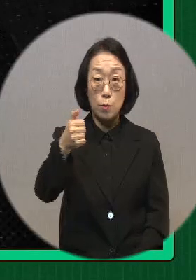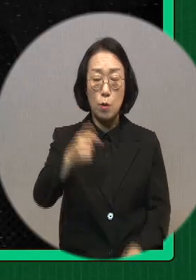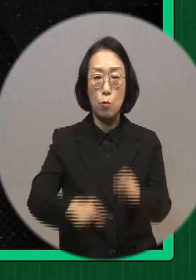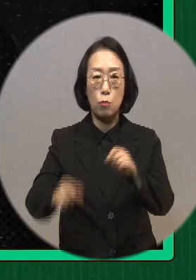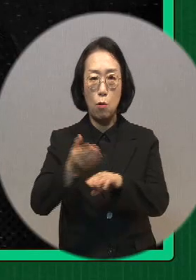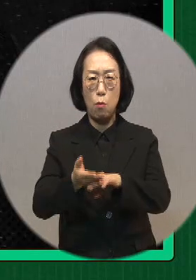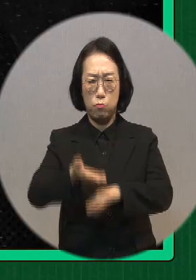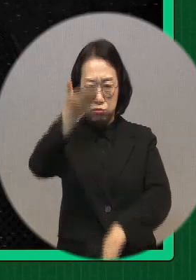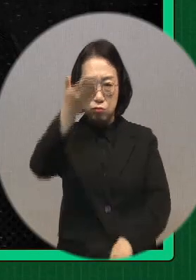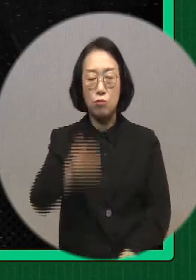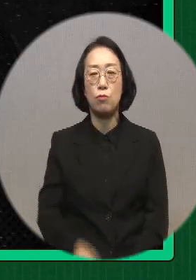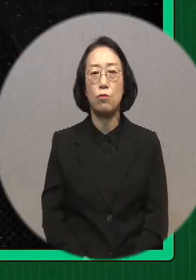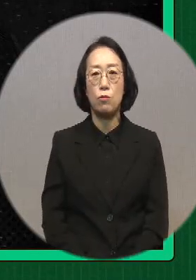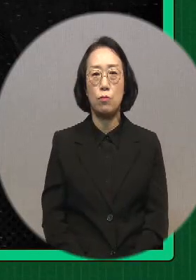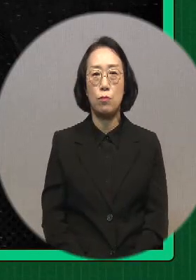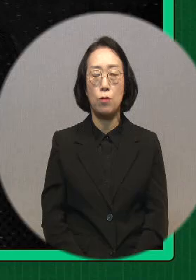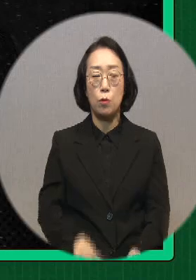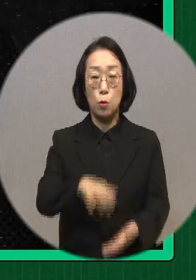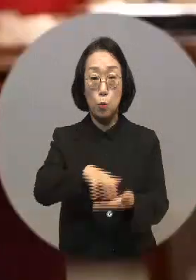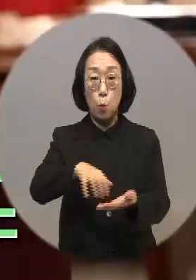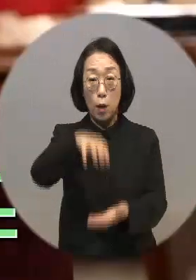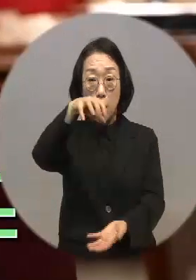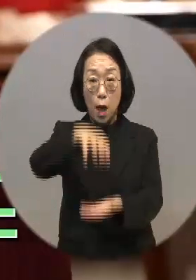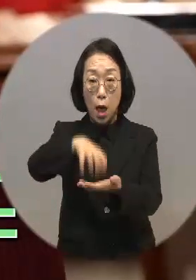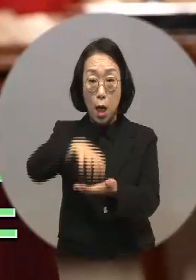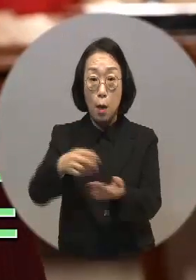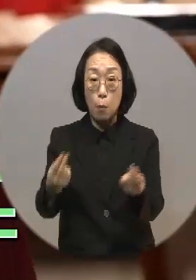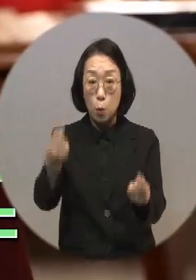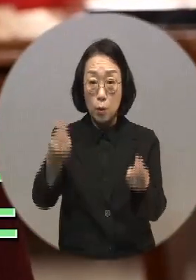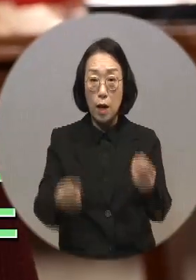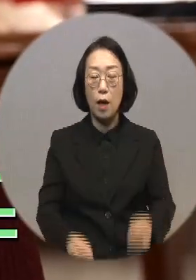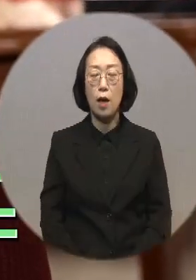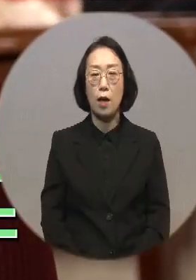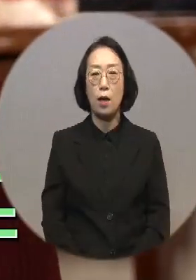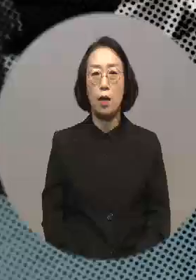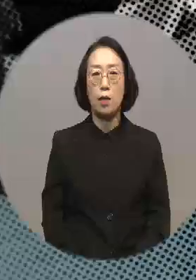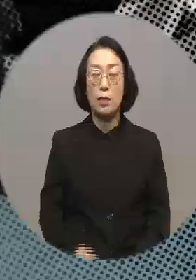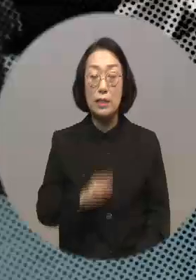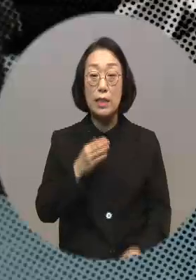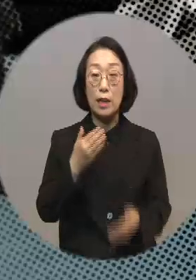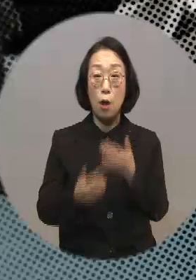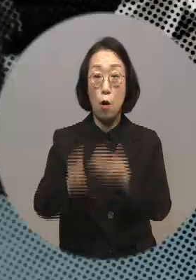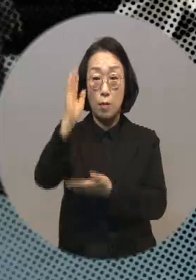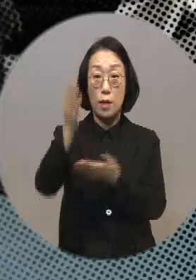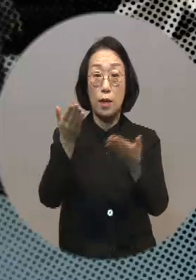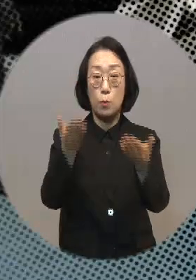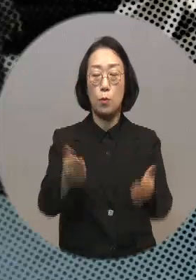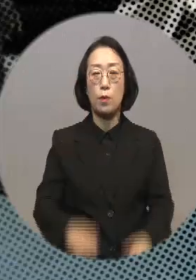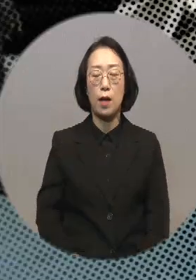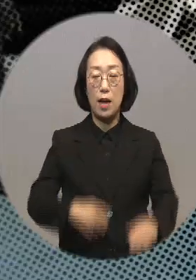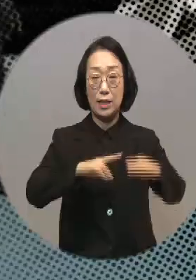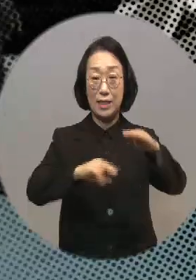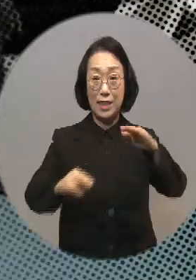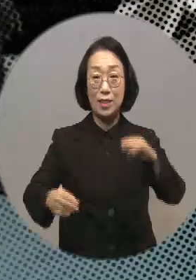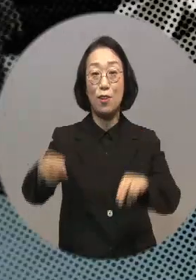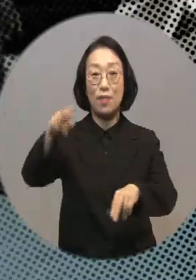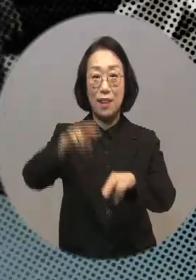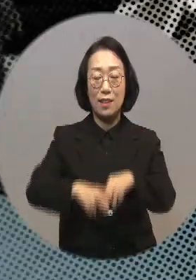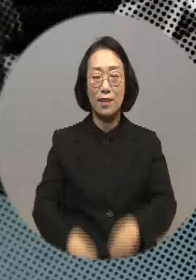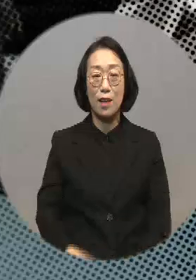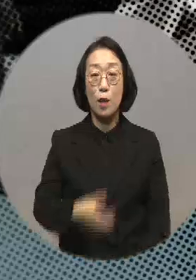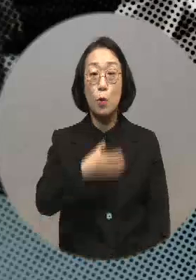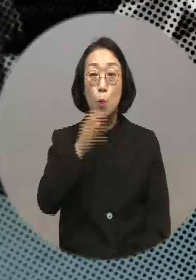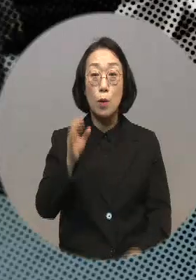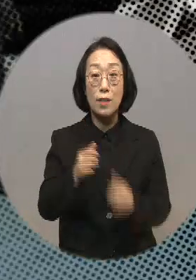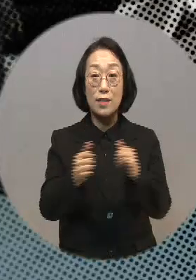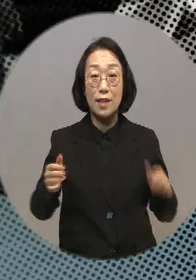거라고 하는데 통계보다 제가 겪었던 에피소드를 말씀드리면 네. 굉장히 재밌어요. 지하철을 탔는데 노인성에 앉아